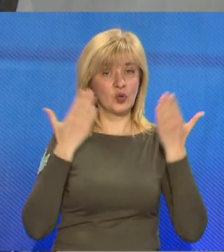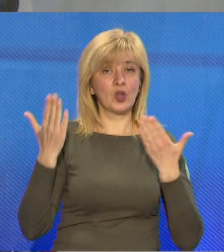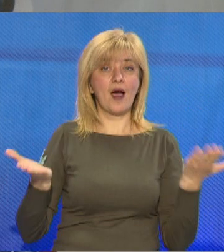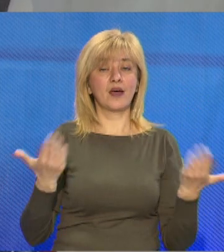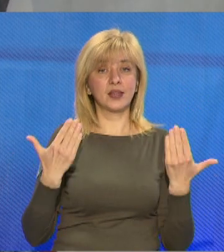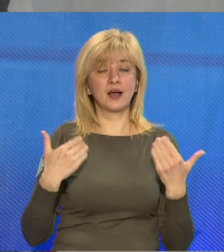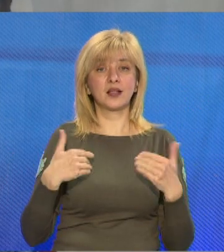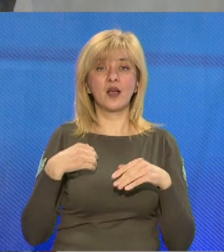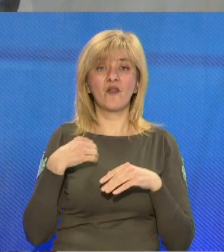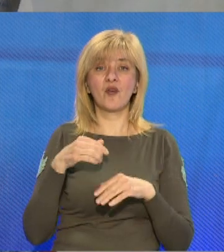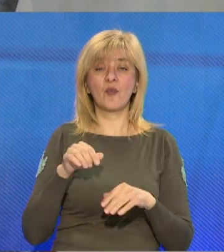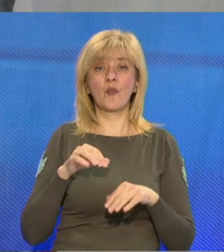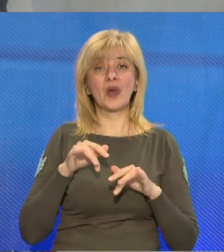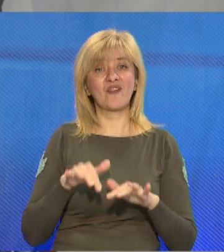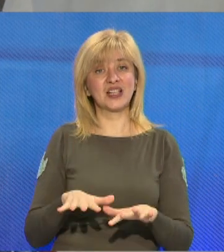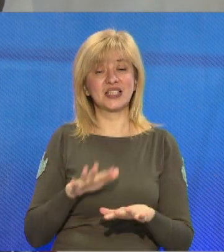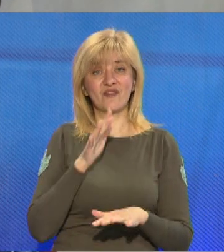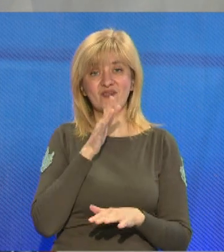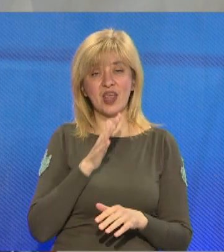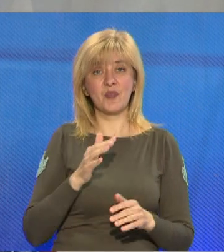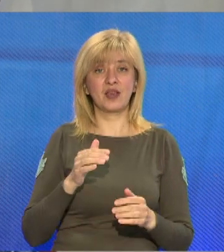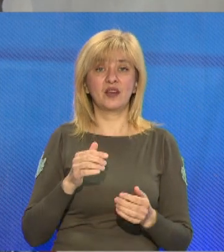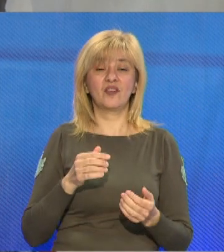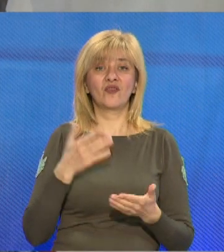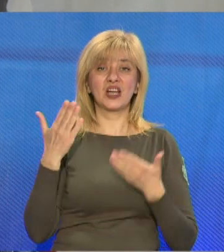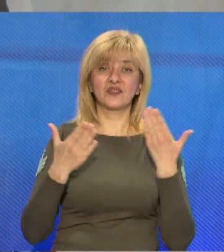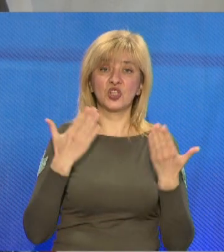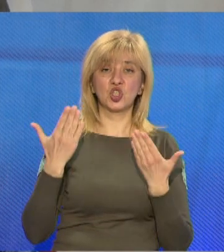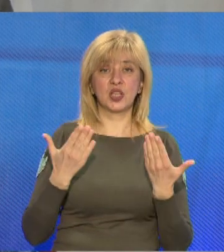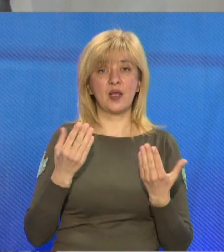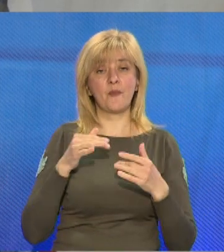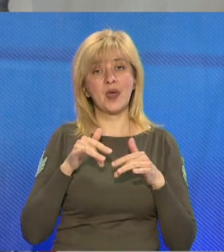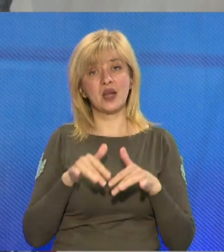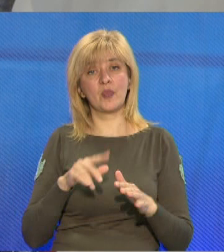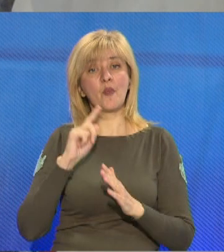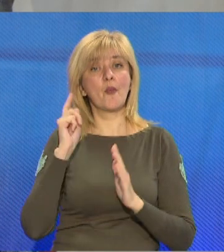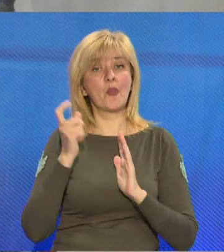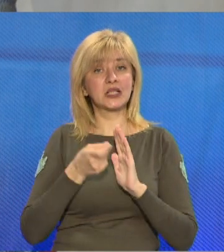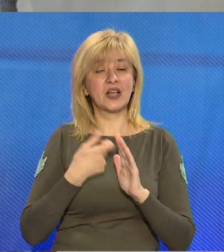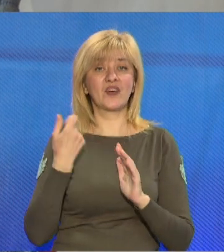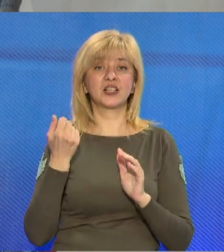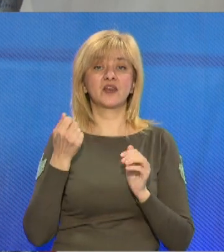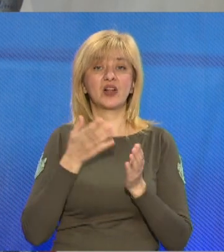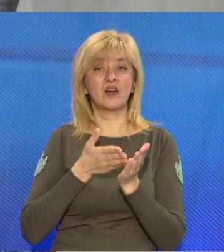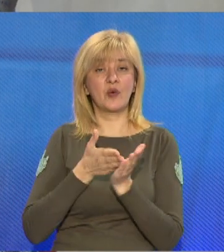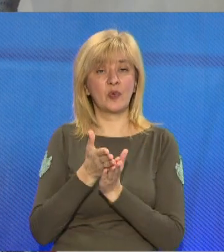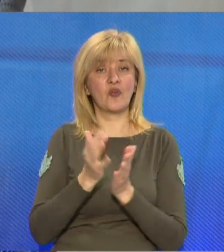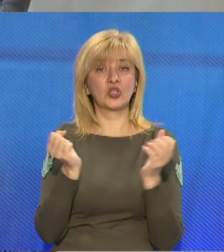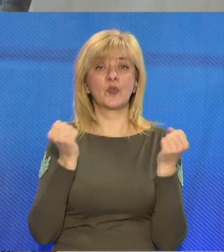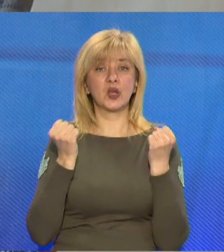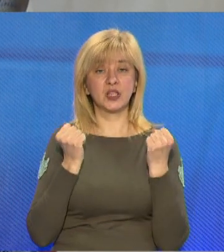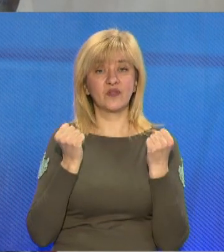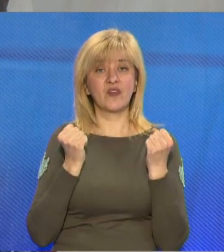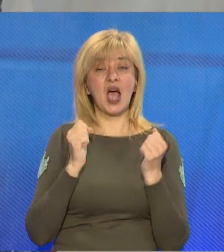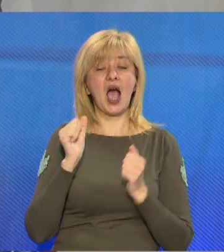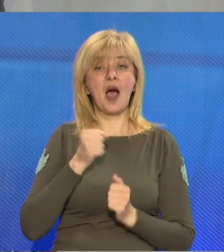и проводить время в рамках каких-то развлечений, мероприятий познавательного профиля, спортивного.